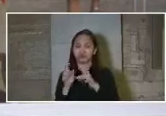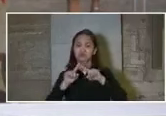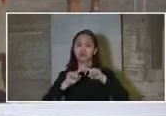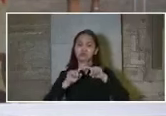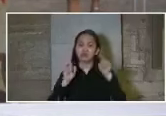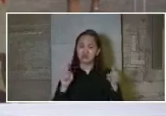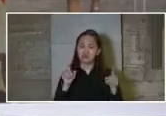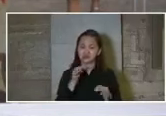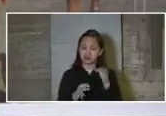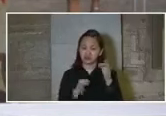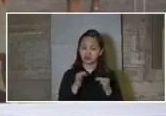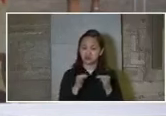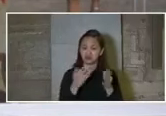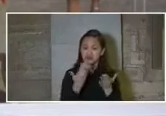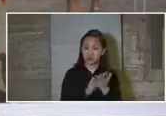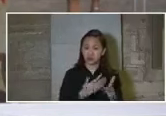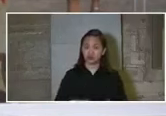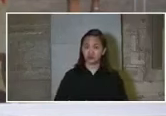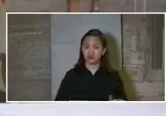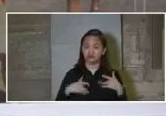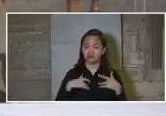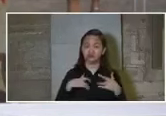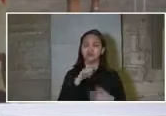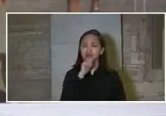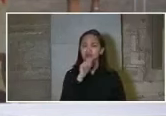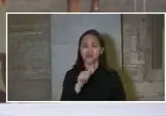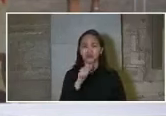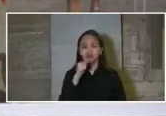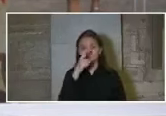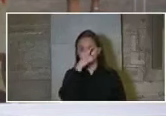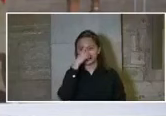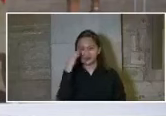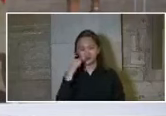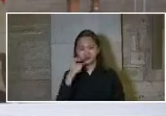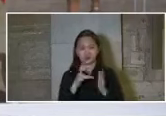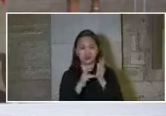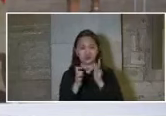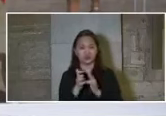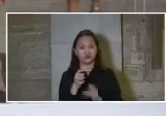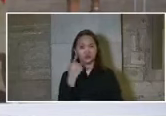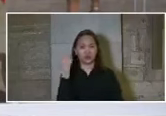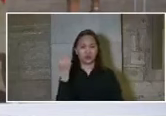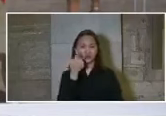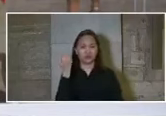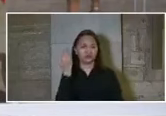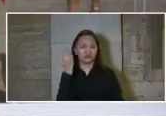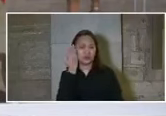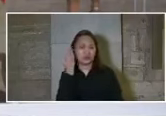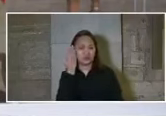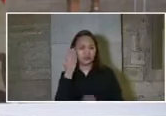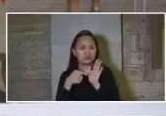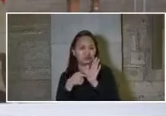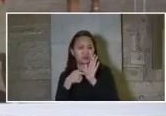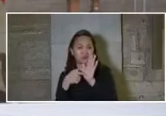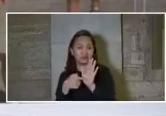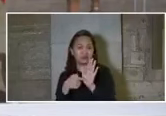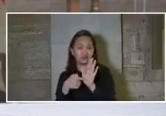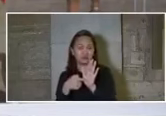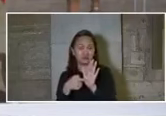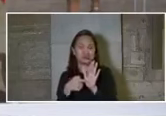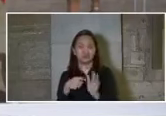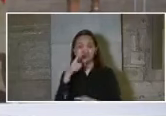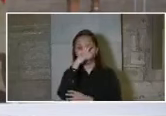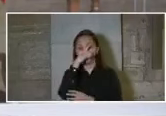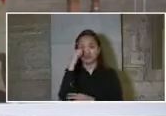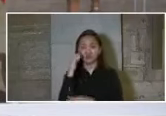yon ay hindi dahil kay Jesus, pakitang tao lang yan. It is because of Jesus that we have